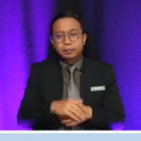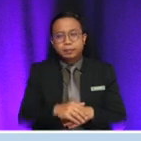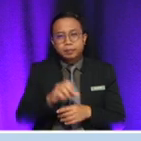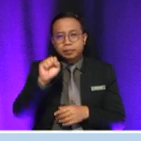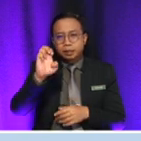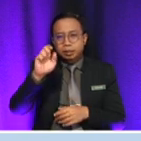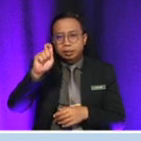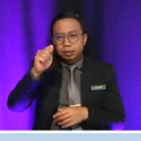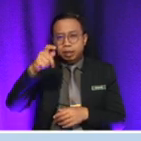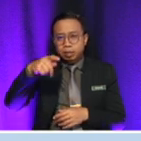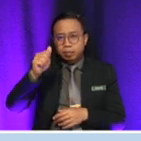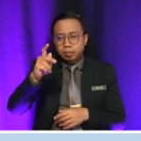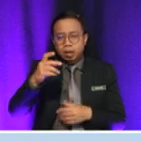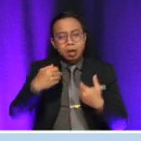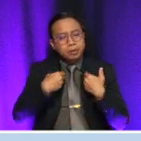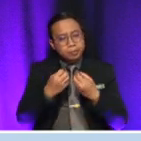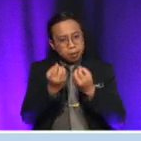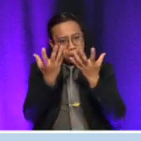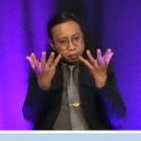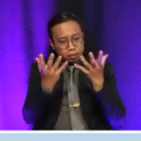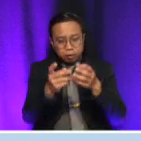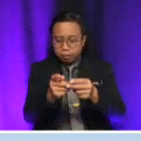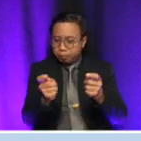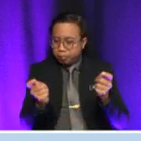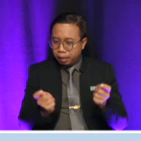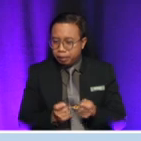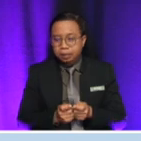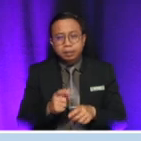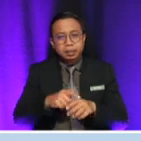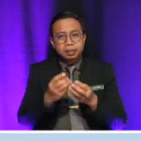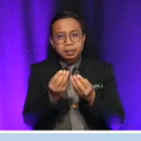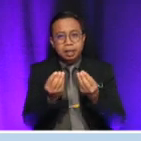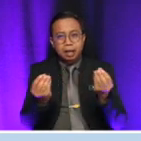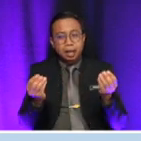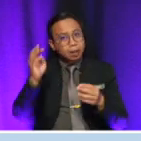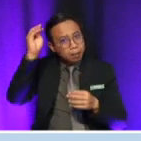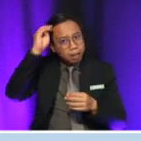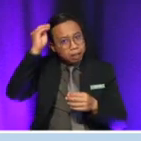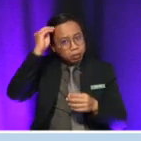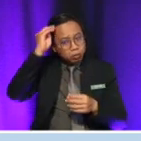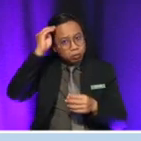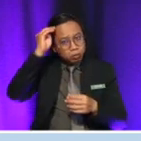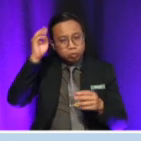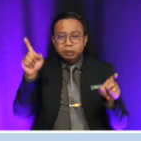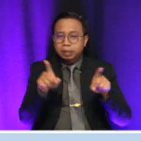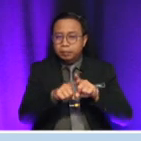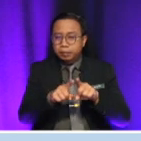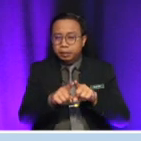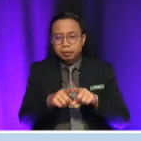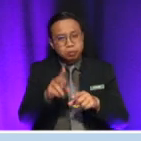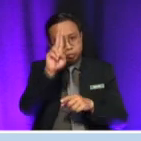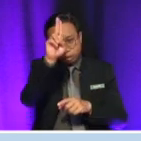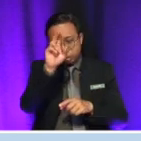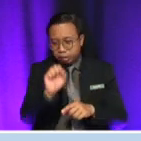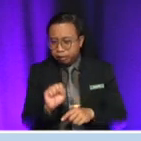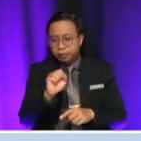macam-macam lagi lah kawasan-kawasan di Tanah Melayu dari utara sampai Selatan oke yang kedua